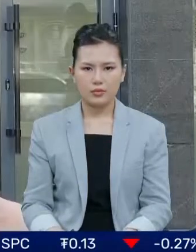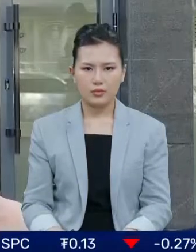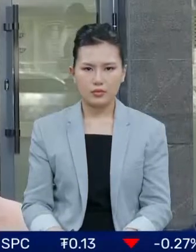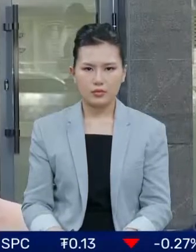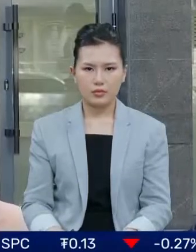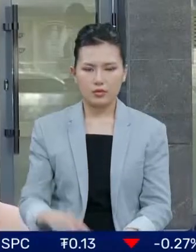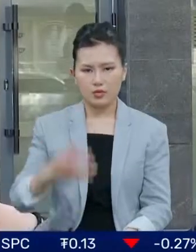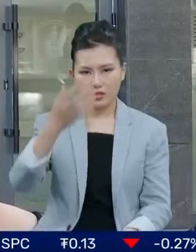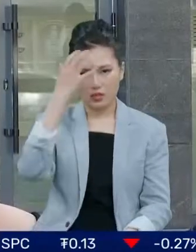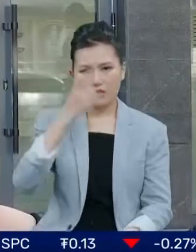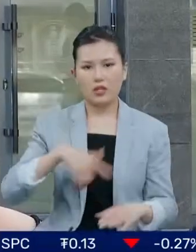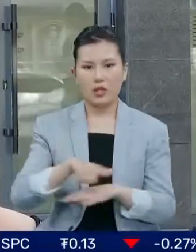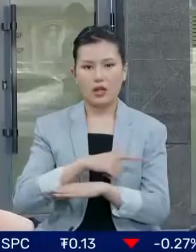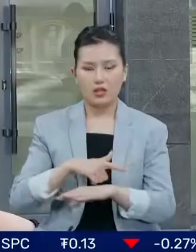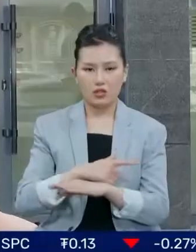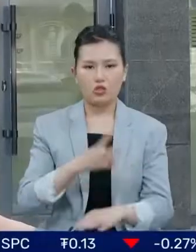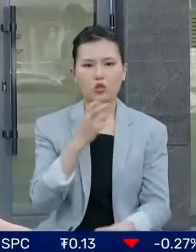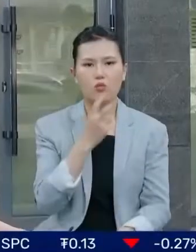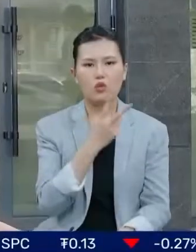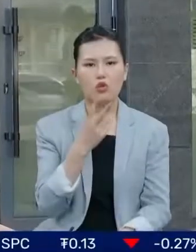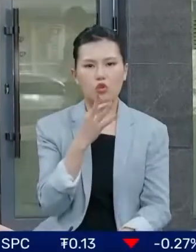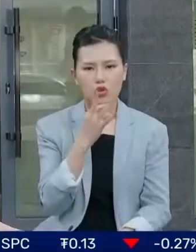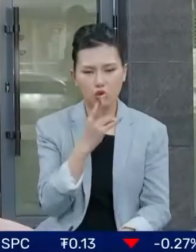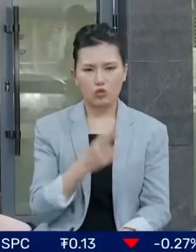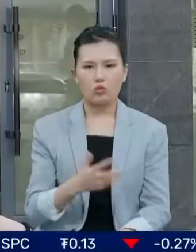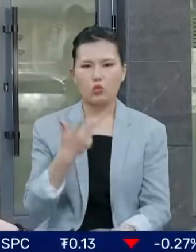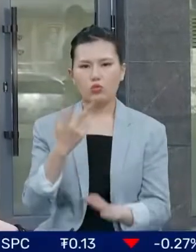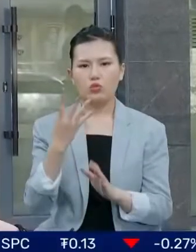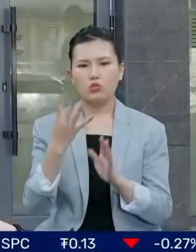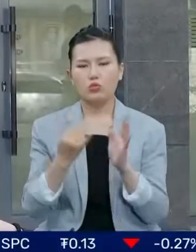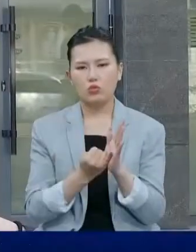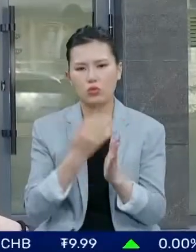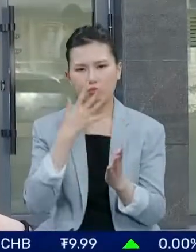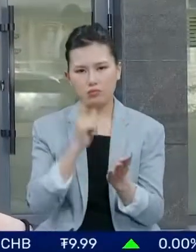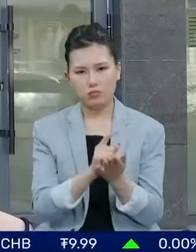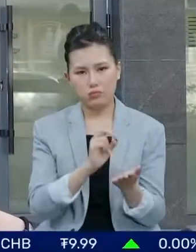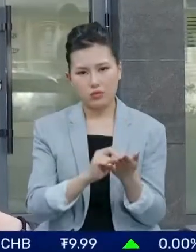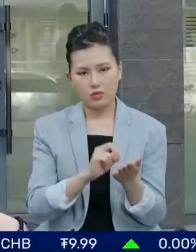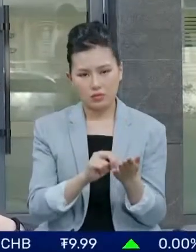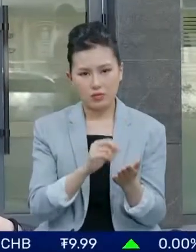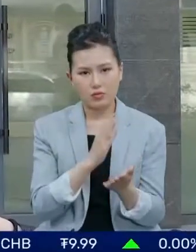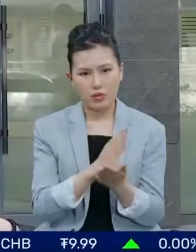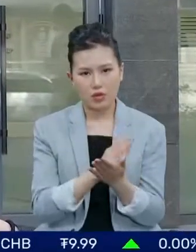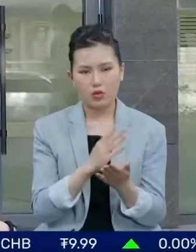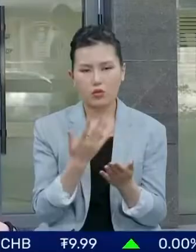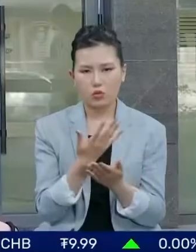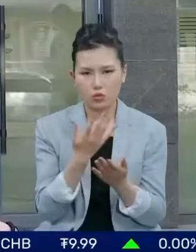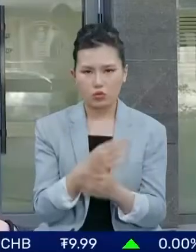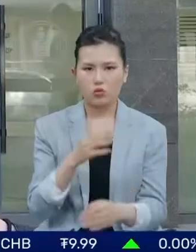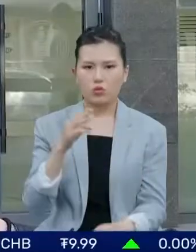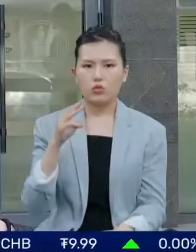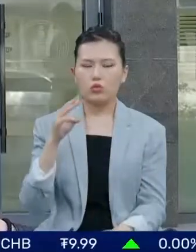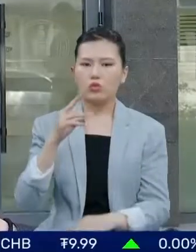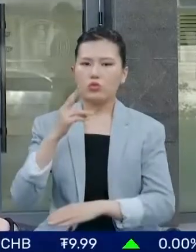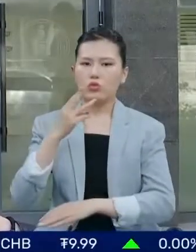Засгийн газрын 2022 оны 346 дугаар тогтоол дээр болохоор топ 50 сургууль тэнцсэн бөгөөд элсэн орсон суралцж